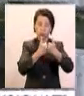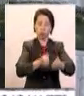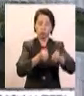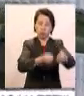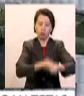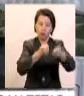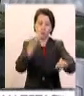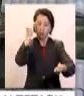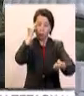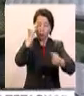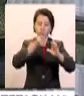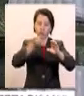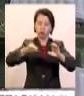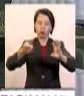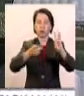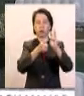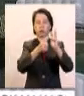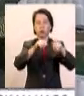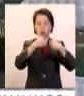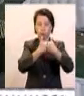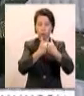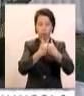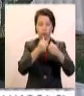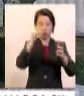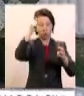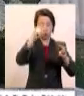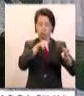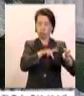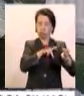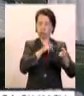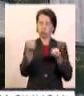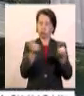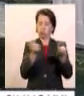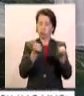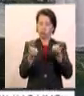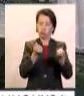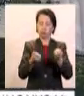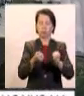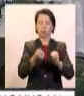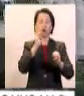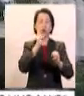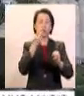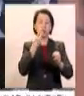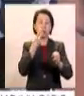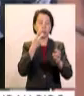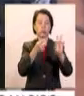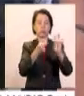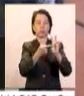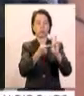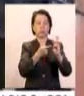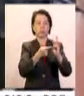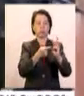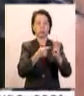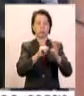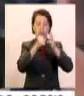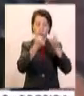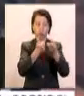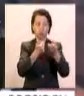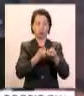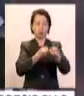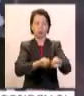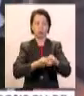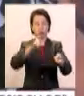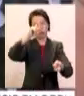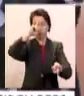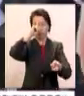Sayur Melayu Cameron Highlands, Persatuan Tuan Empunya Kenderaan Sayur-Sayuran Cameron Highlands dan Persatuan Pekebun Kecil India